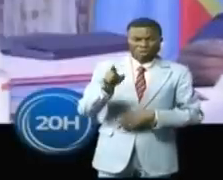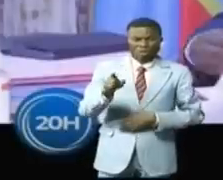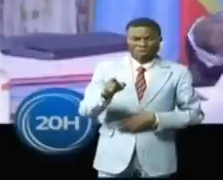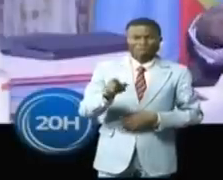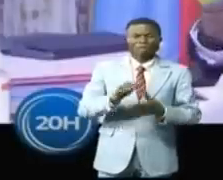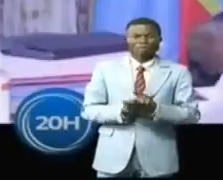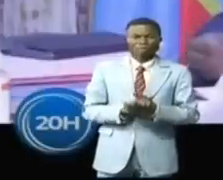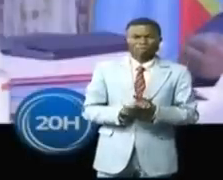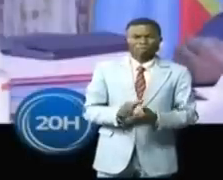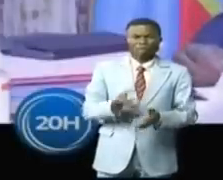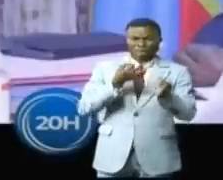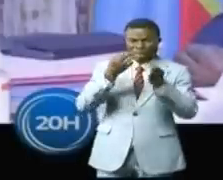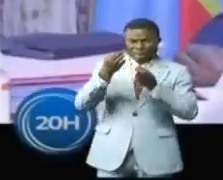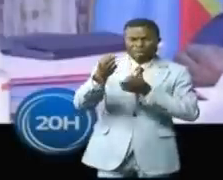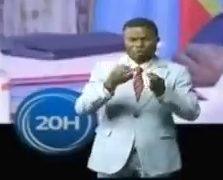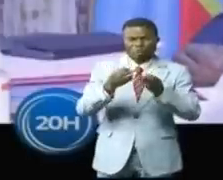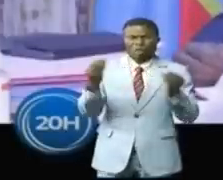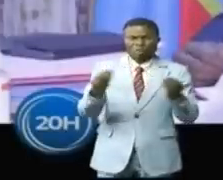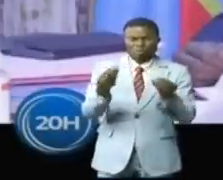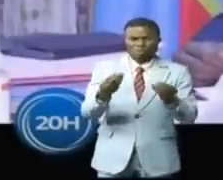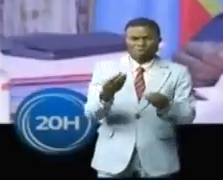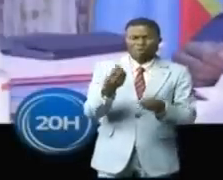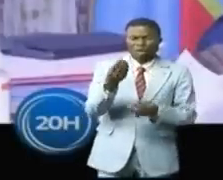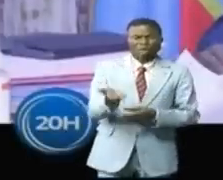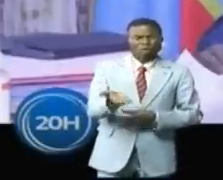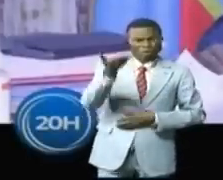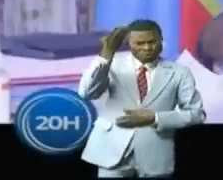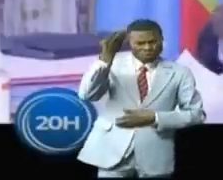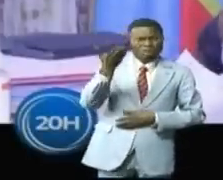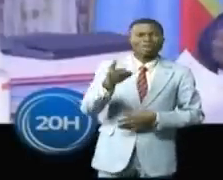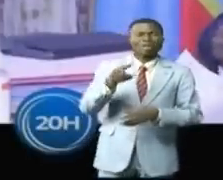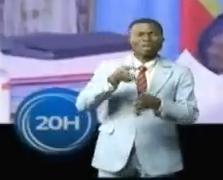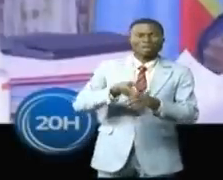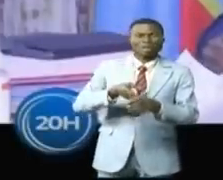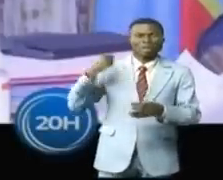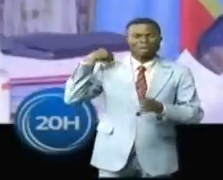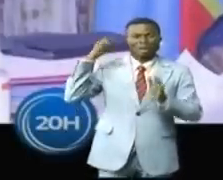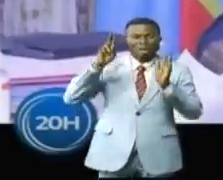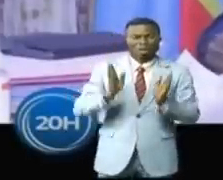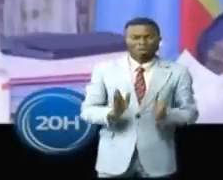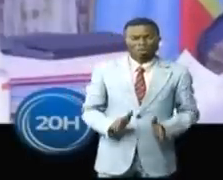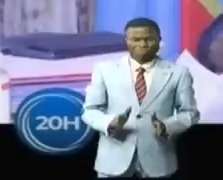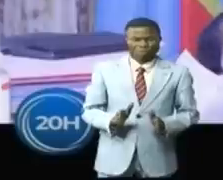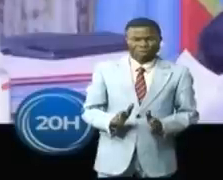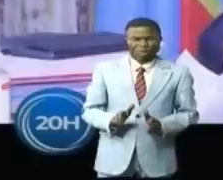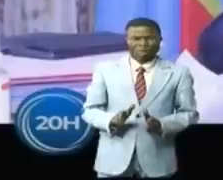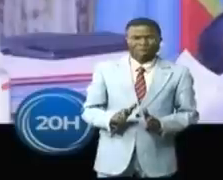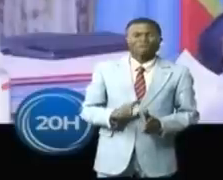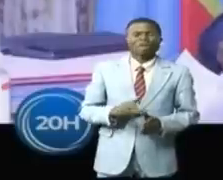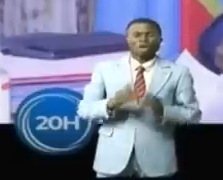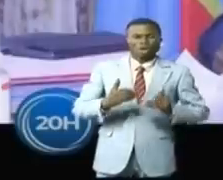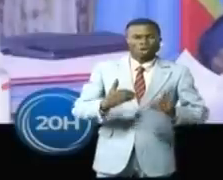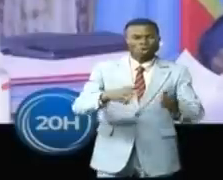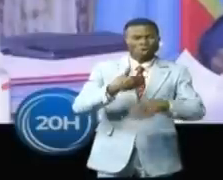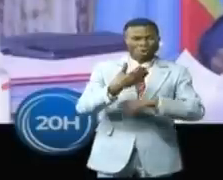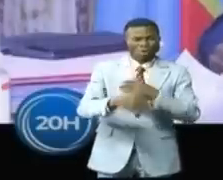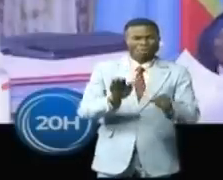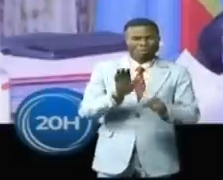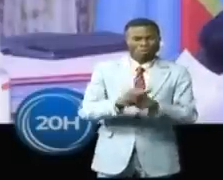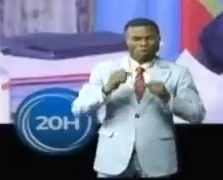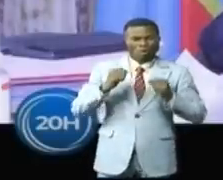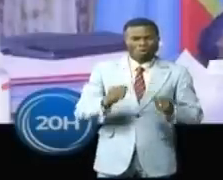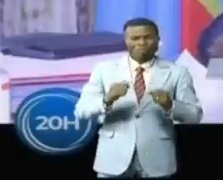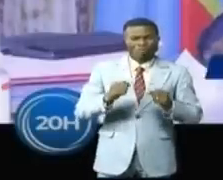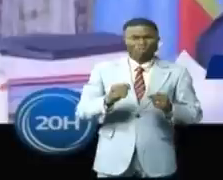Mwembo, donne les raisons de ce réajustement. Le gouvernement de la République a fourni et continue à fournir de